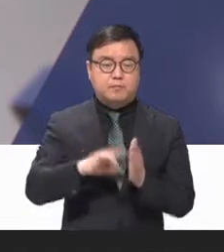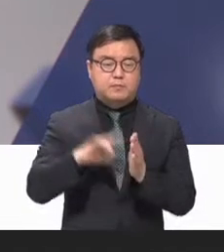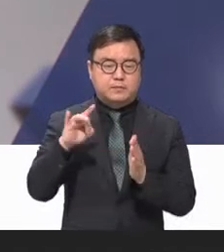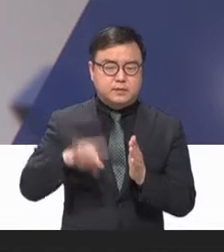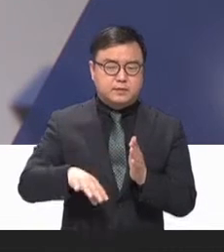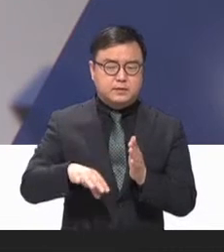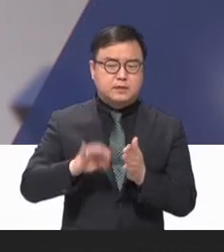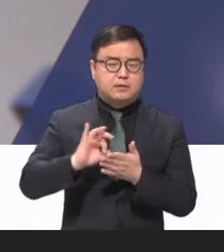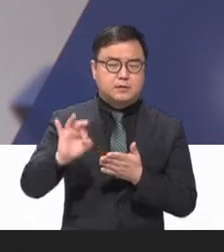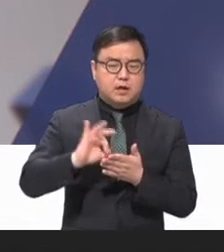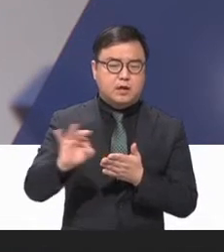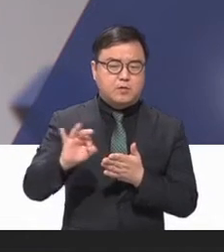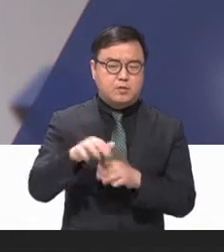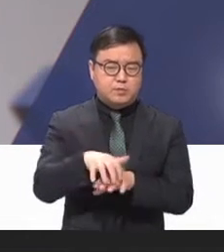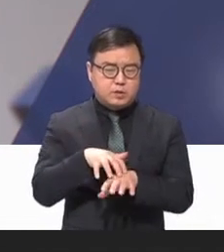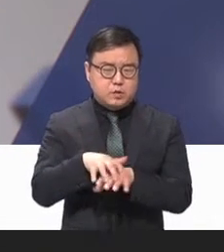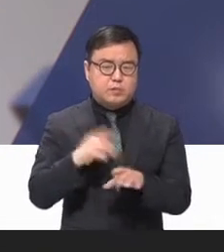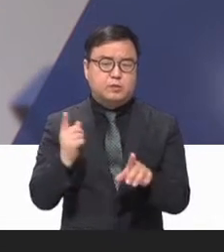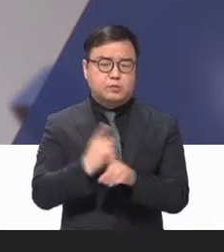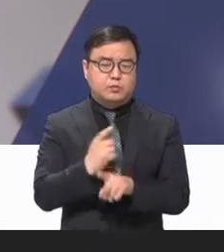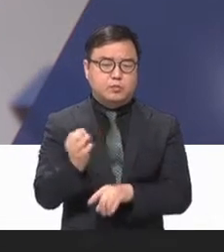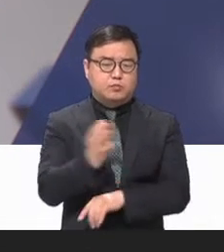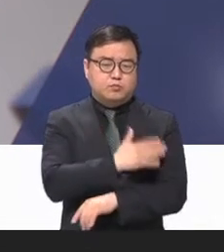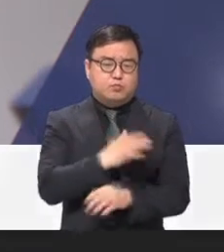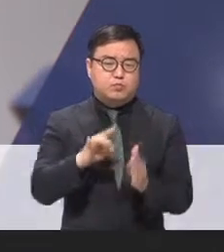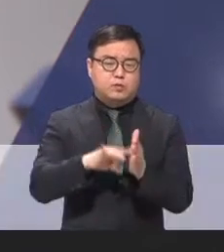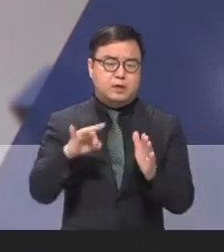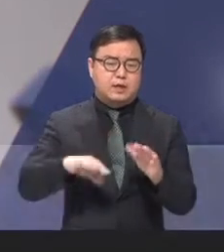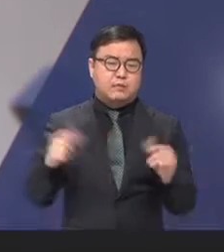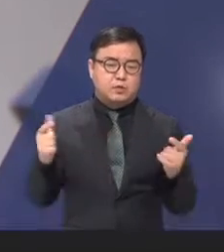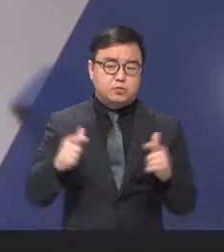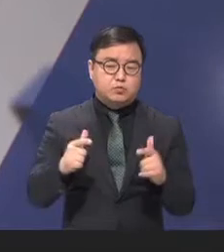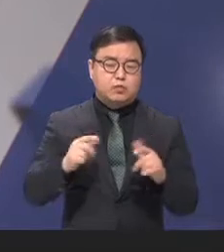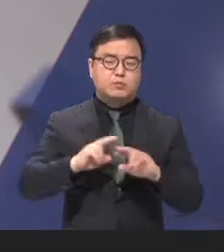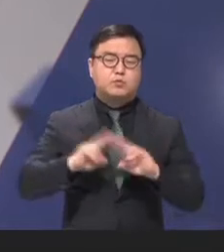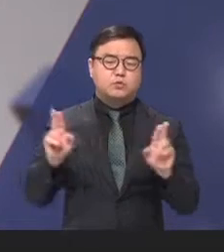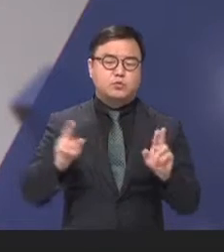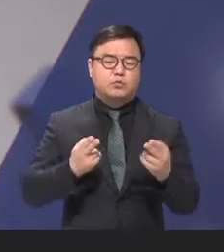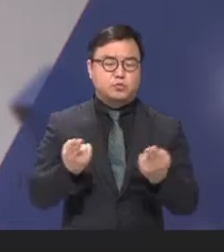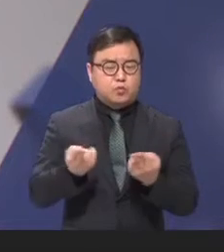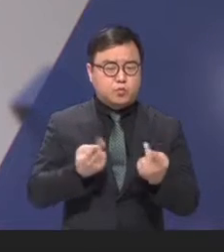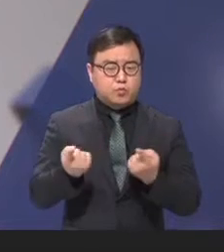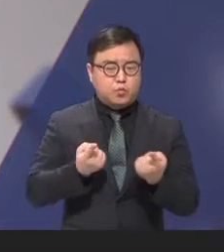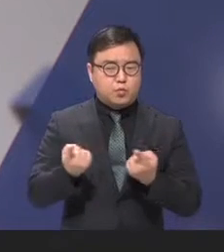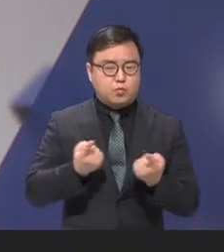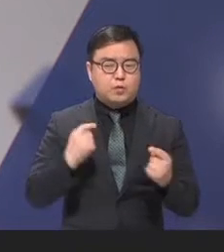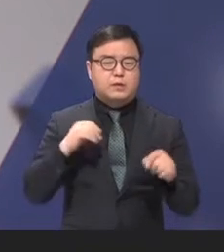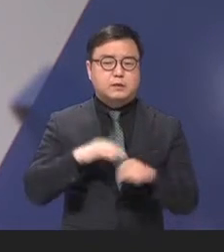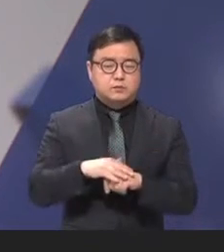부자 감세 등의 세출 그 조세 규모를 조정하는 방식으로